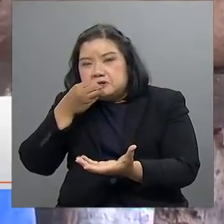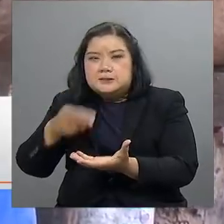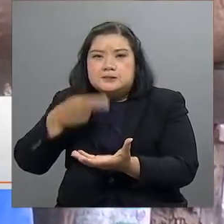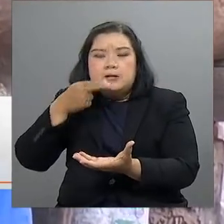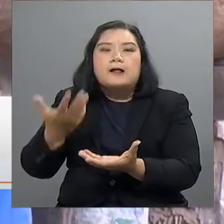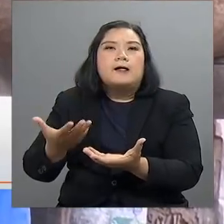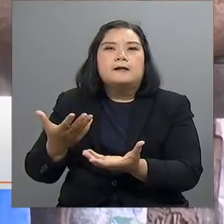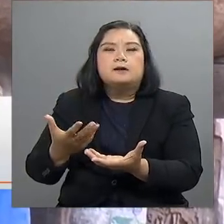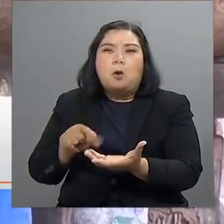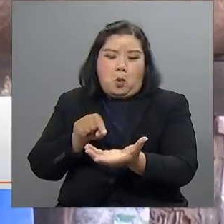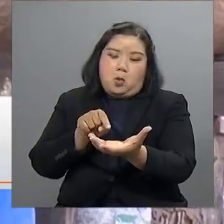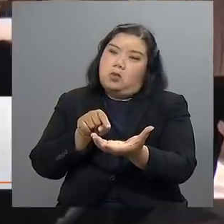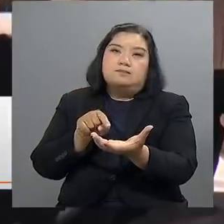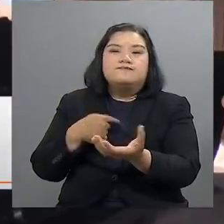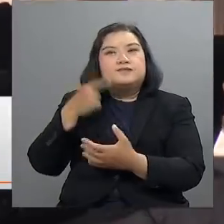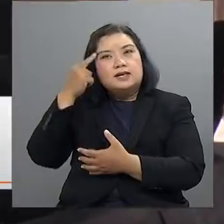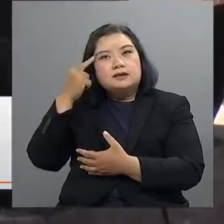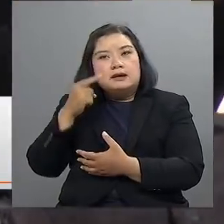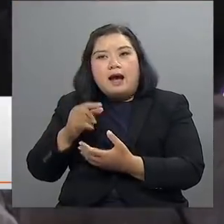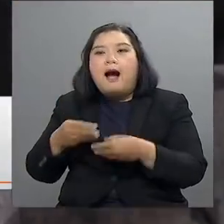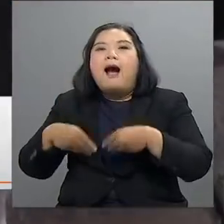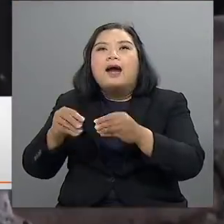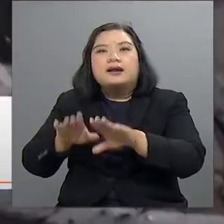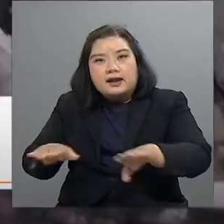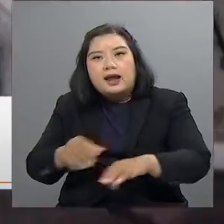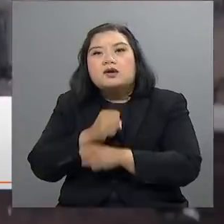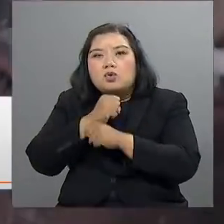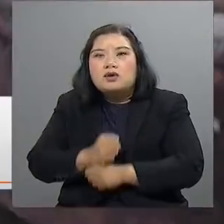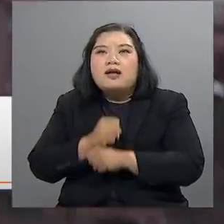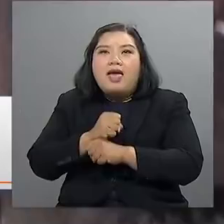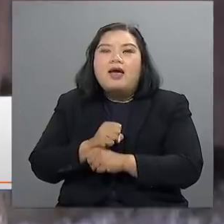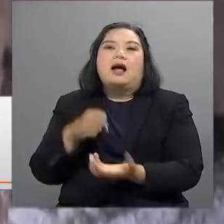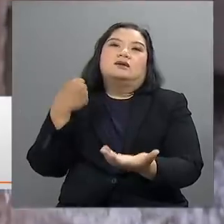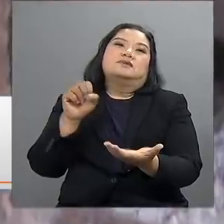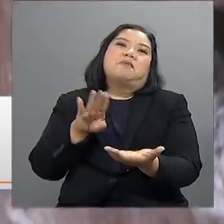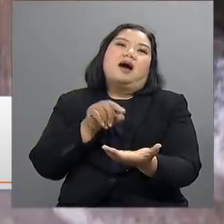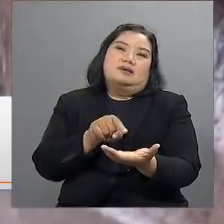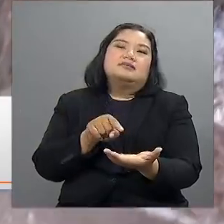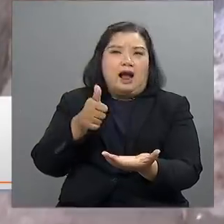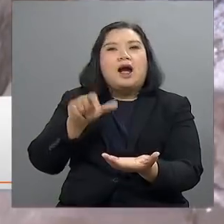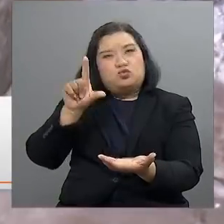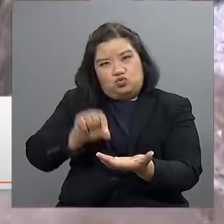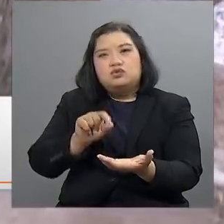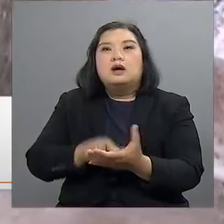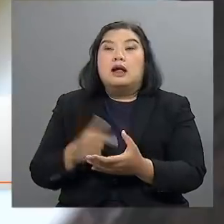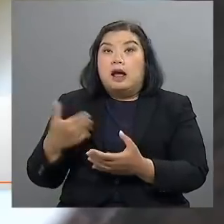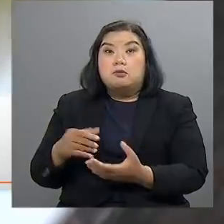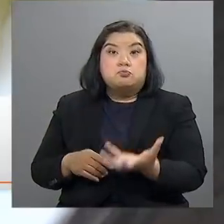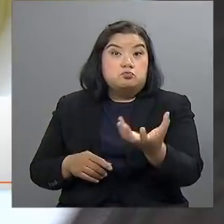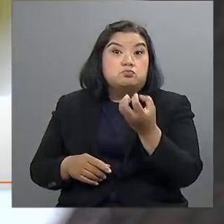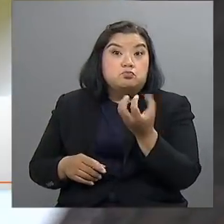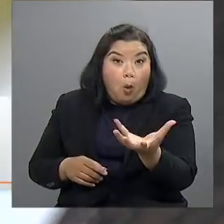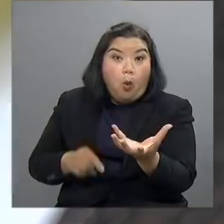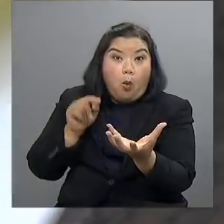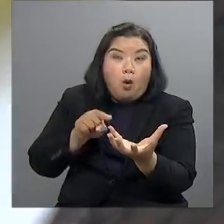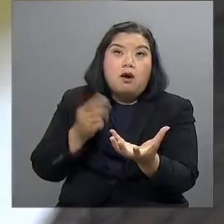คะให้กับคนแก่นะหรือว่าขายให้กับเด็กๆในราคาเริ่มต้นแค่10บาทนะคะแล้วก็ถ้าเกิดเป็นชามใหญ่ๆที่คุณผู้ชมเห็นเมื่อสักครู่นี้เนี่ยก็ไม่ได้แพ